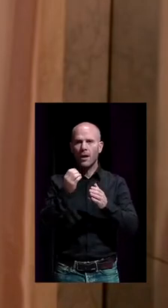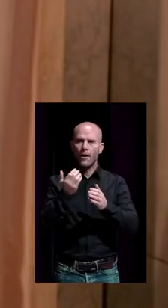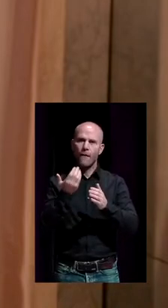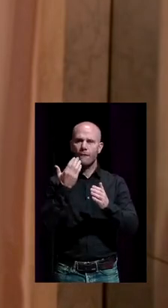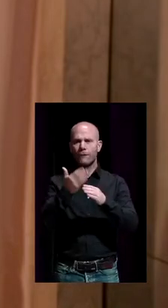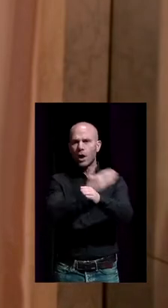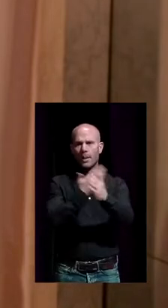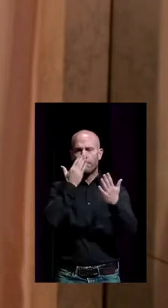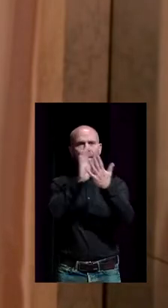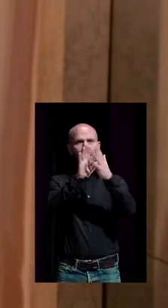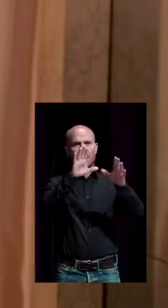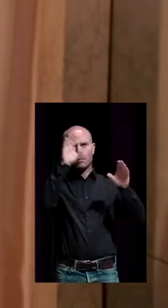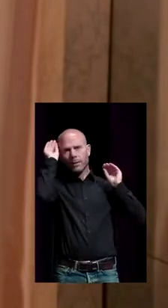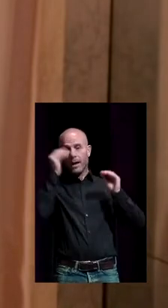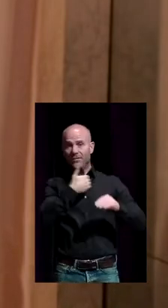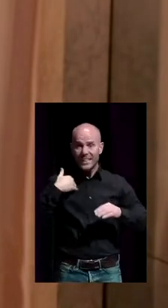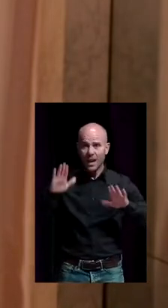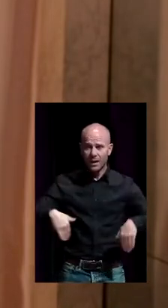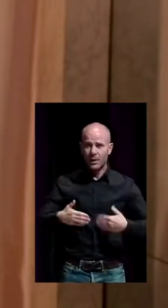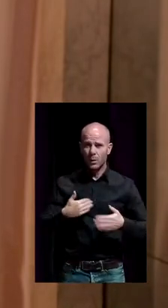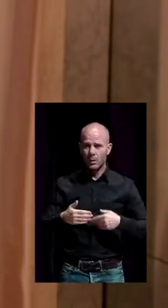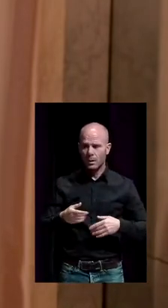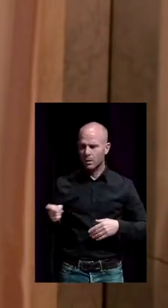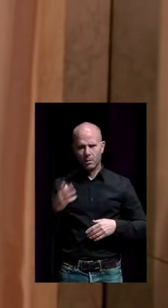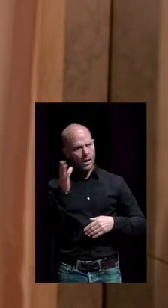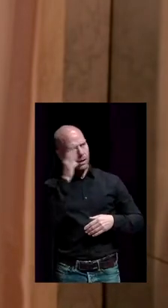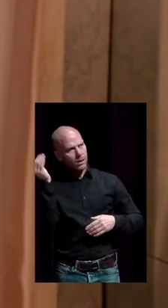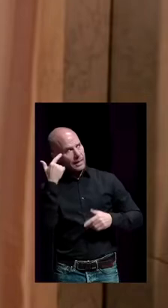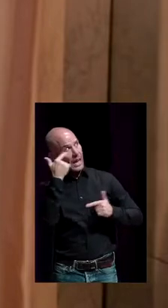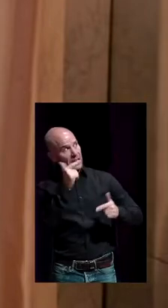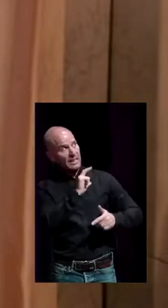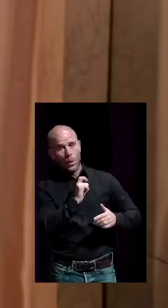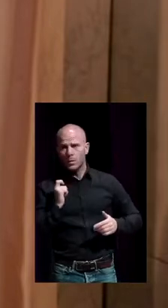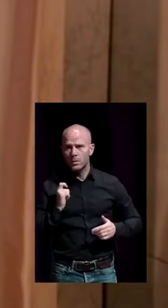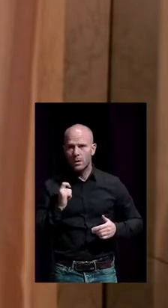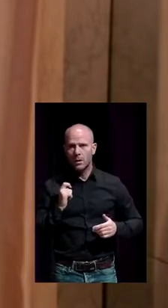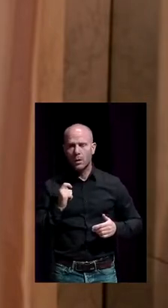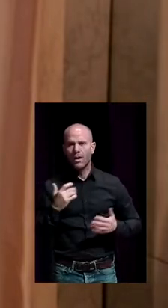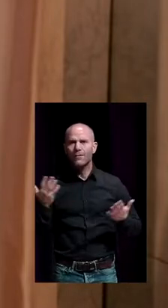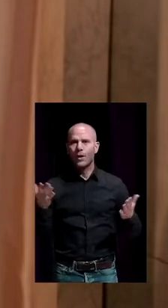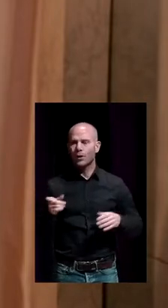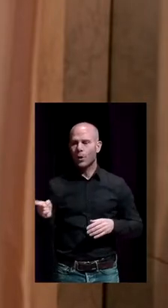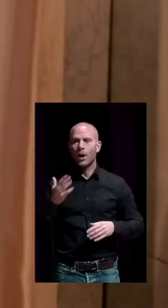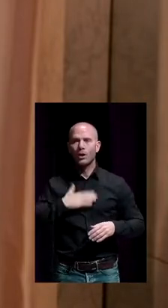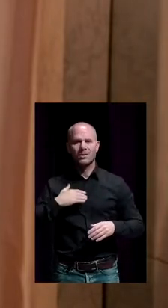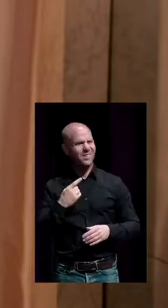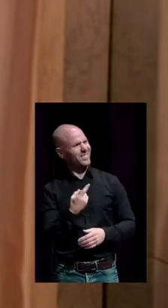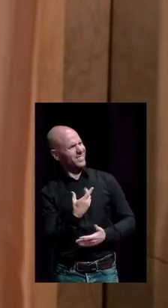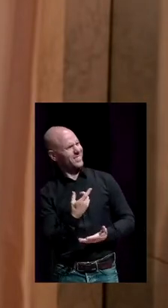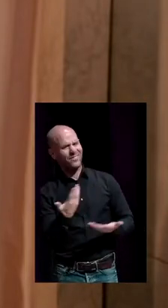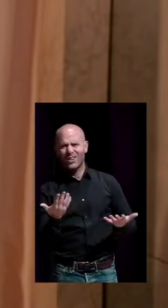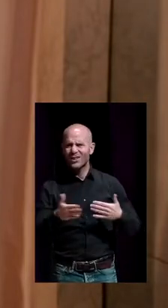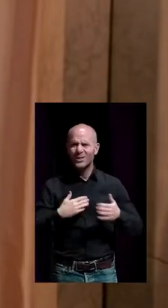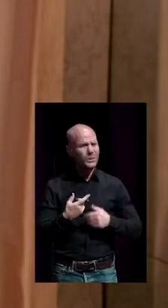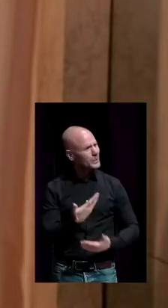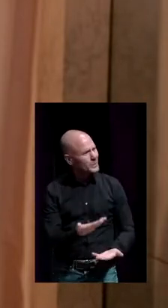vi varit i vårt agerande? Vad kommer de tacka oss för? Och vad kommer de önska att vi gjort